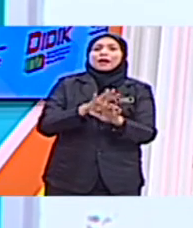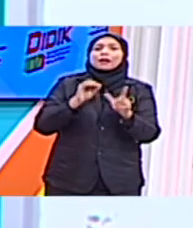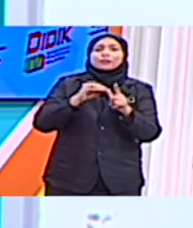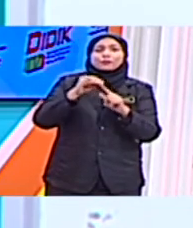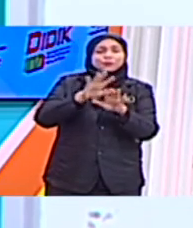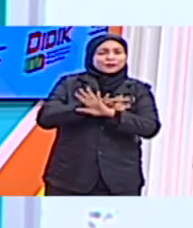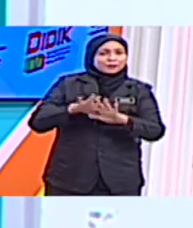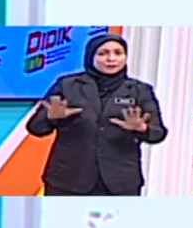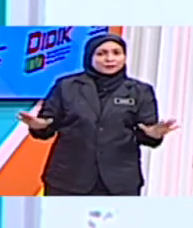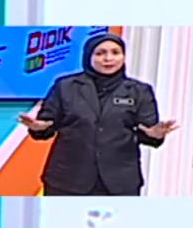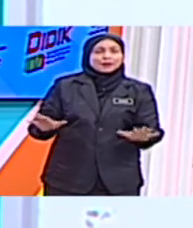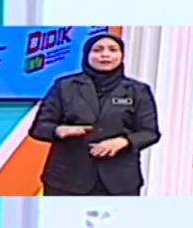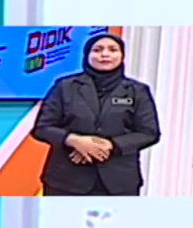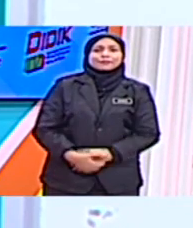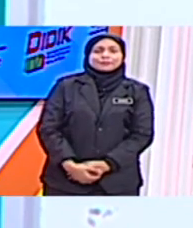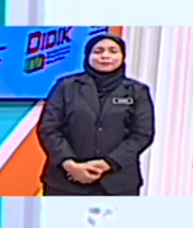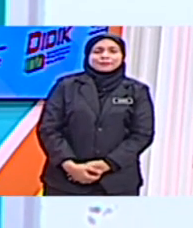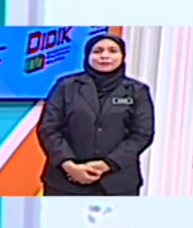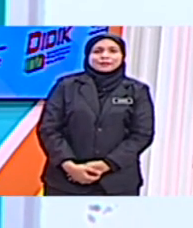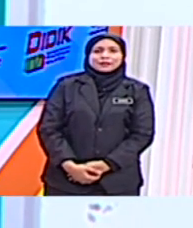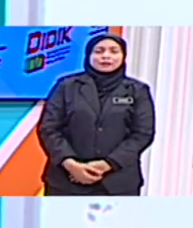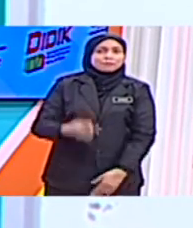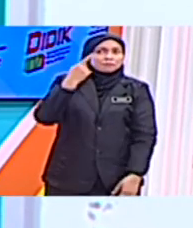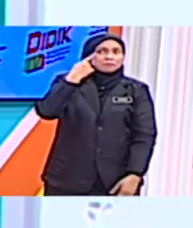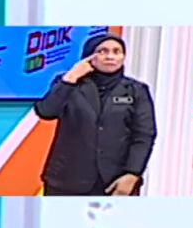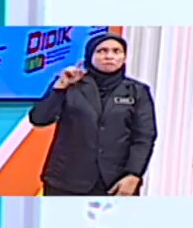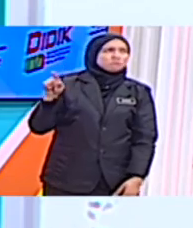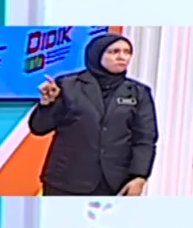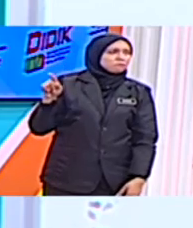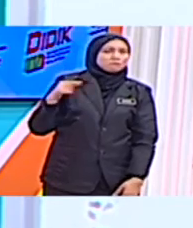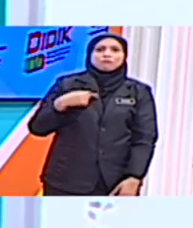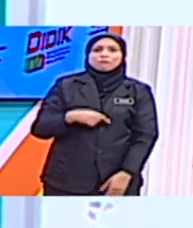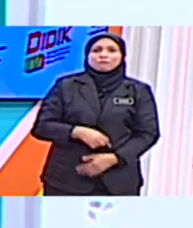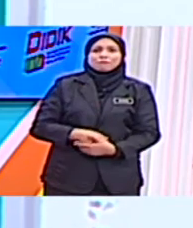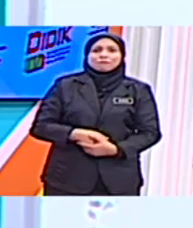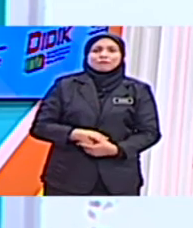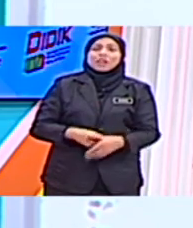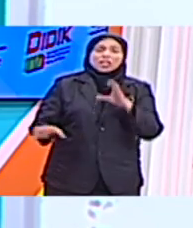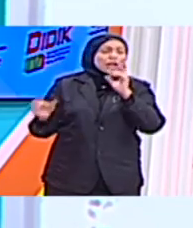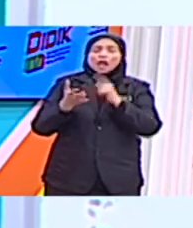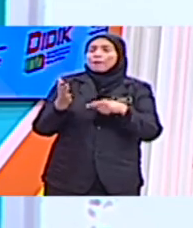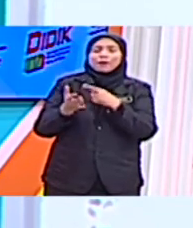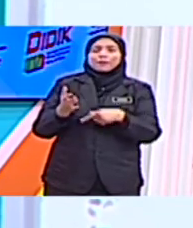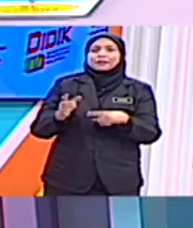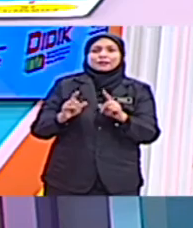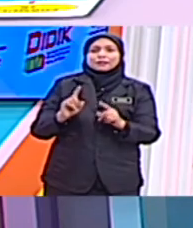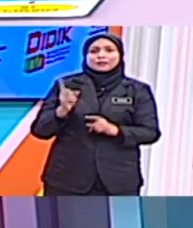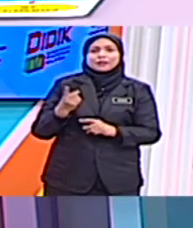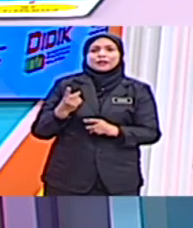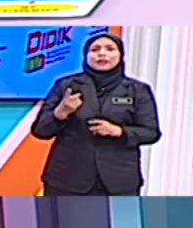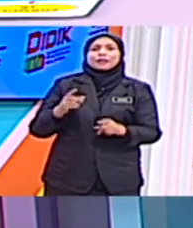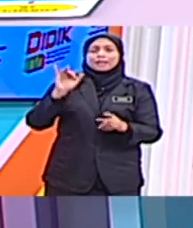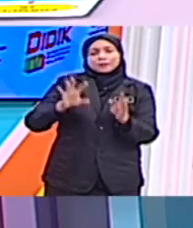ni ha. Tidak, jangan, tak mau, tak boleh, jeling. Ha, bagilah, cakaplah apa pun asalkan mereka tidak